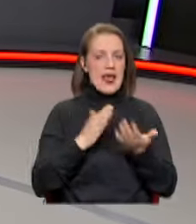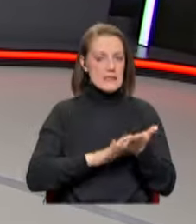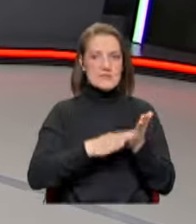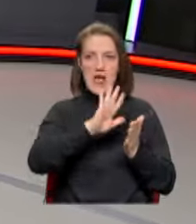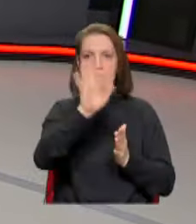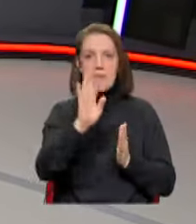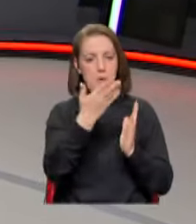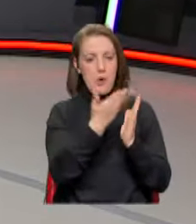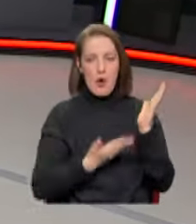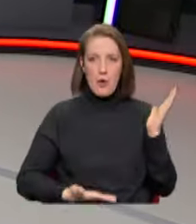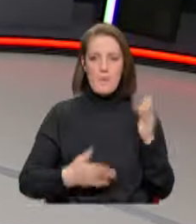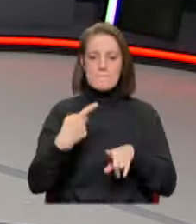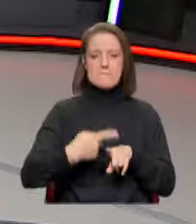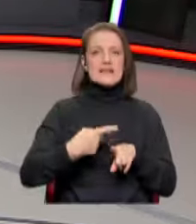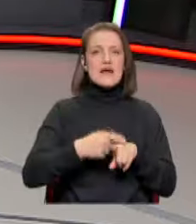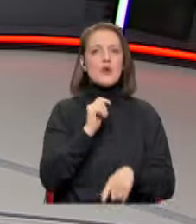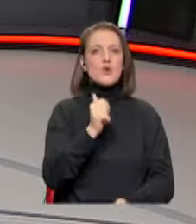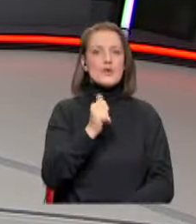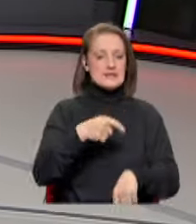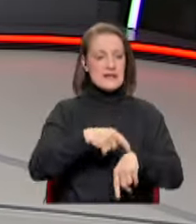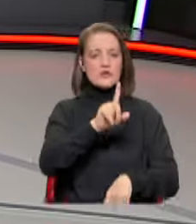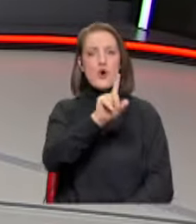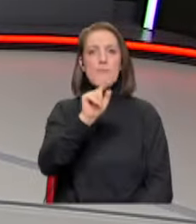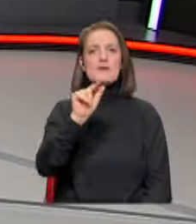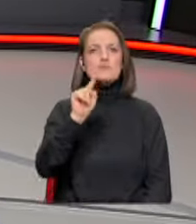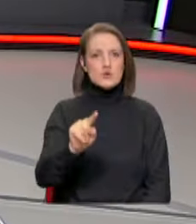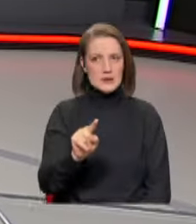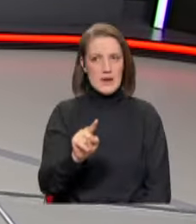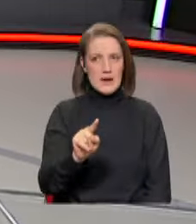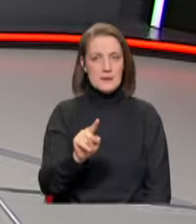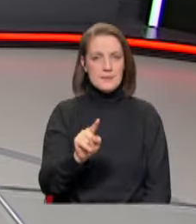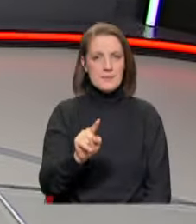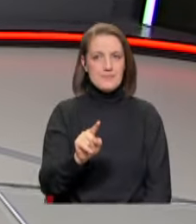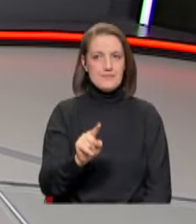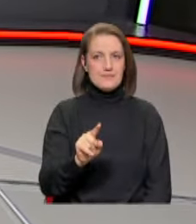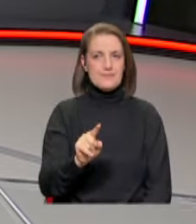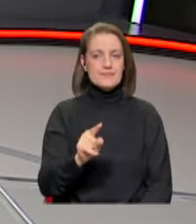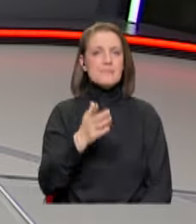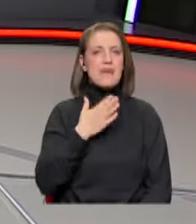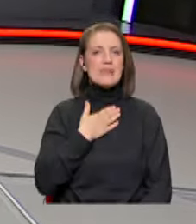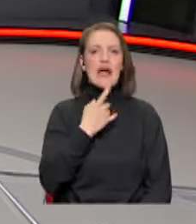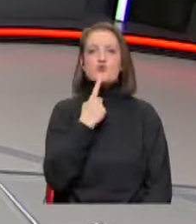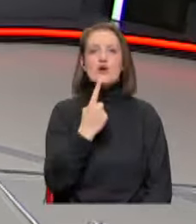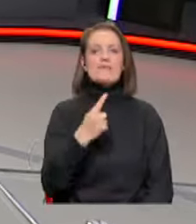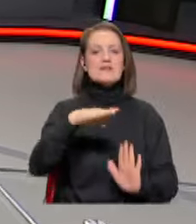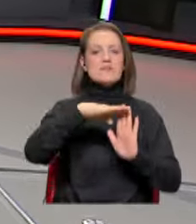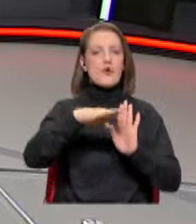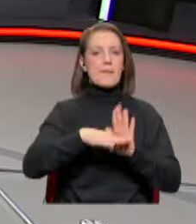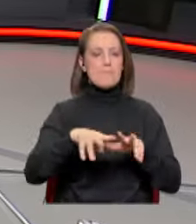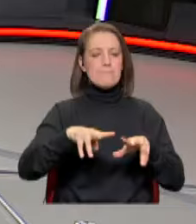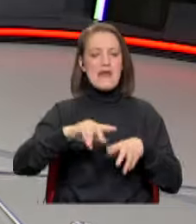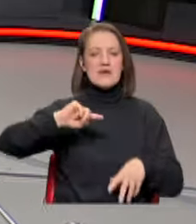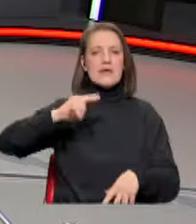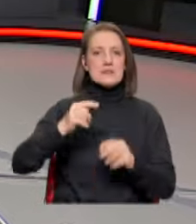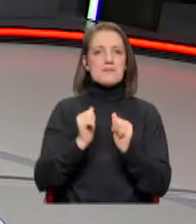Bunların hepsi Pazar günü saat 11.30'a benden söylemesin de Merve